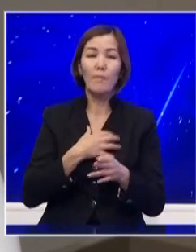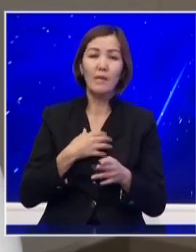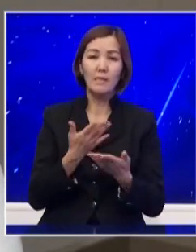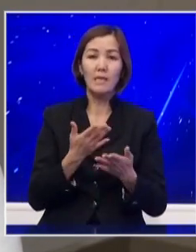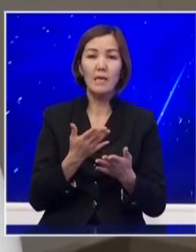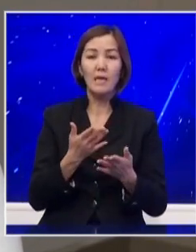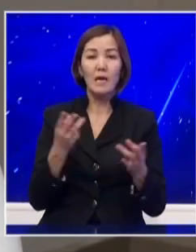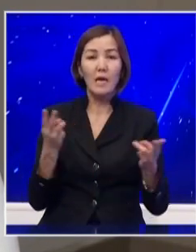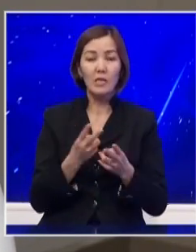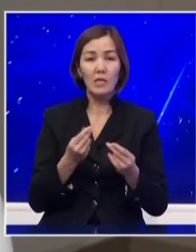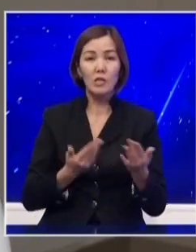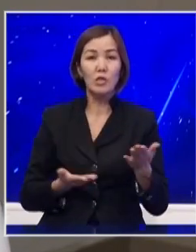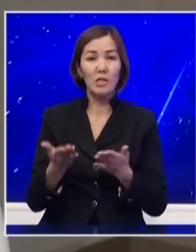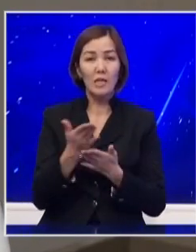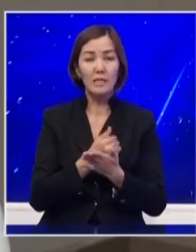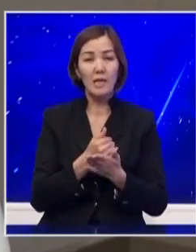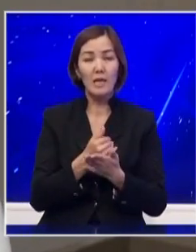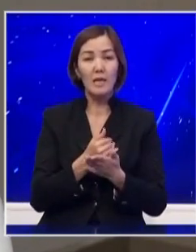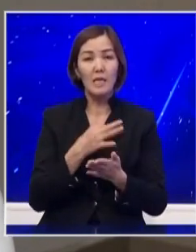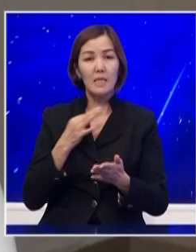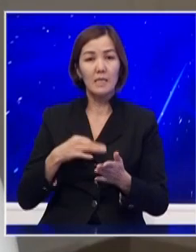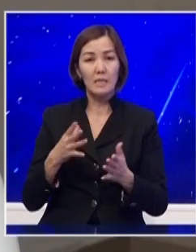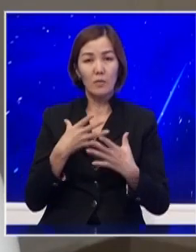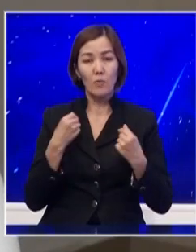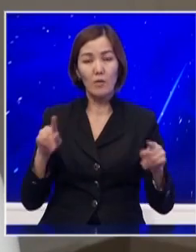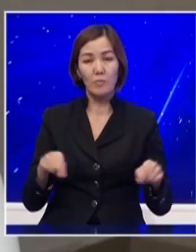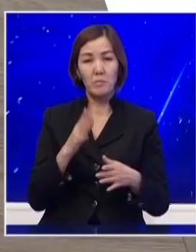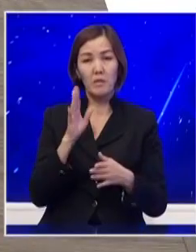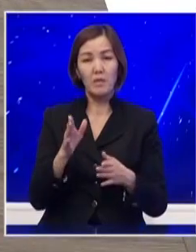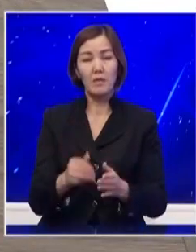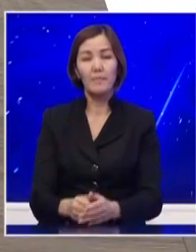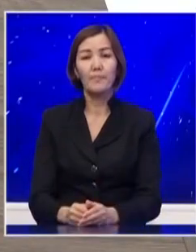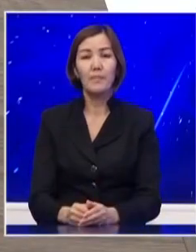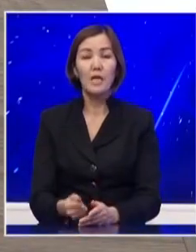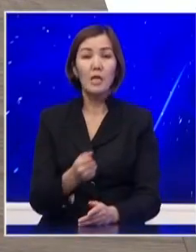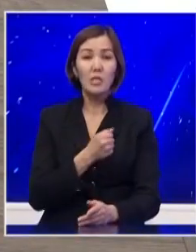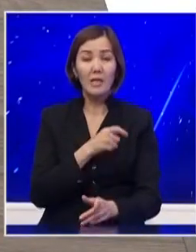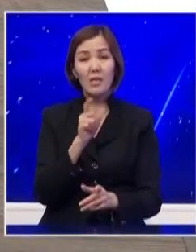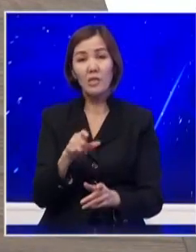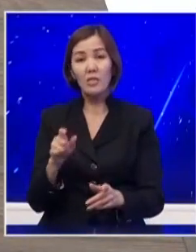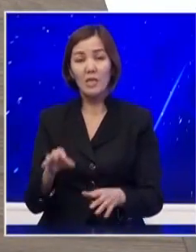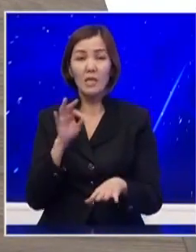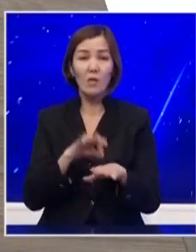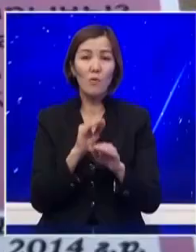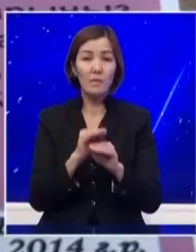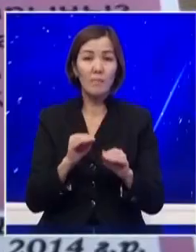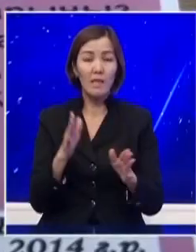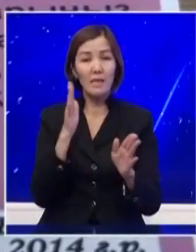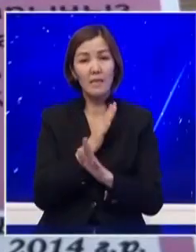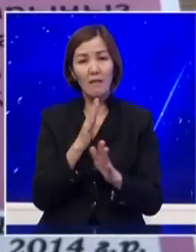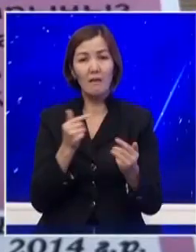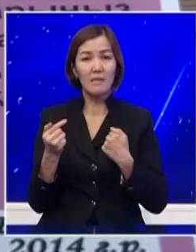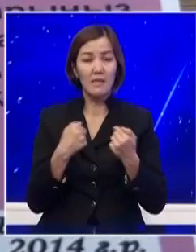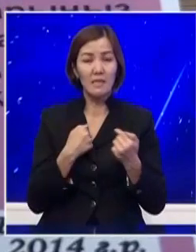маңызды. Егер қажетті қаражат жиналса, балам оңалып кететін еді. Жанашыр жандар науқас балаларды тағдыр